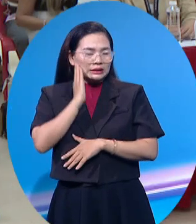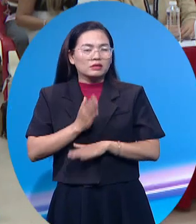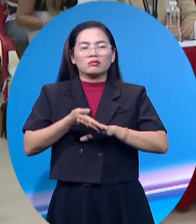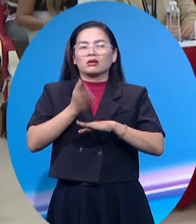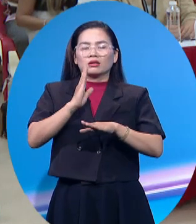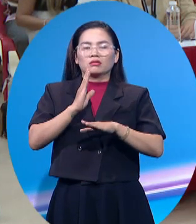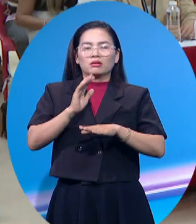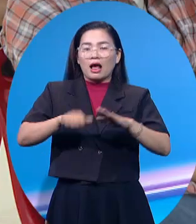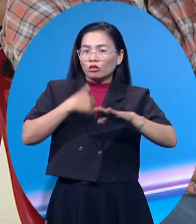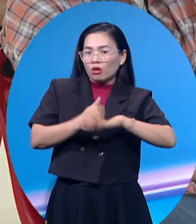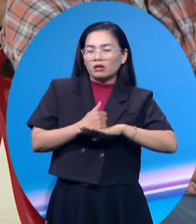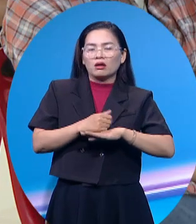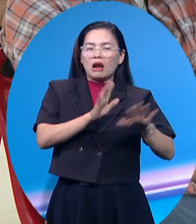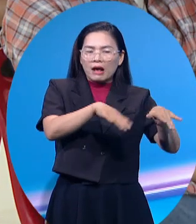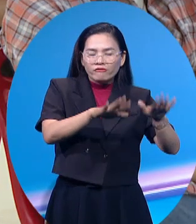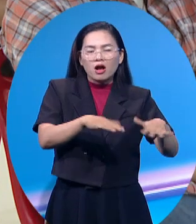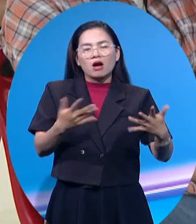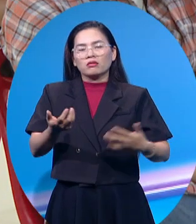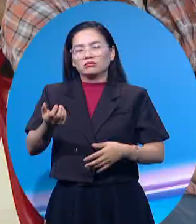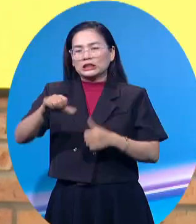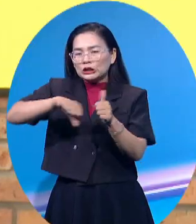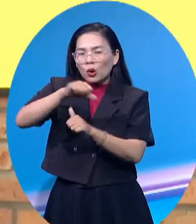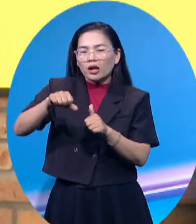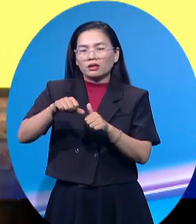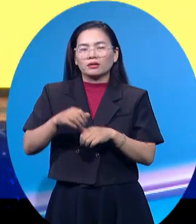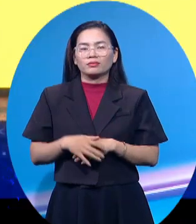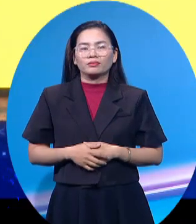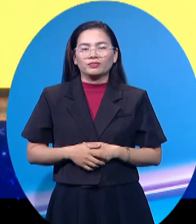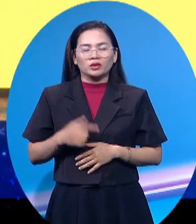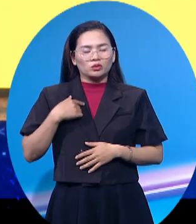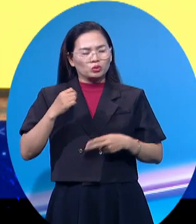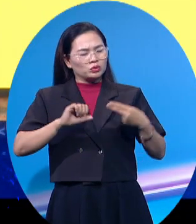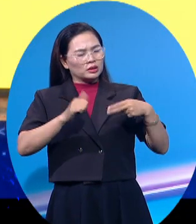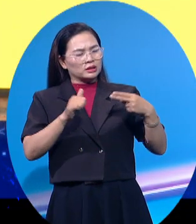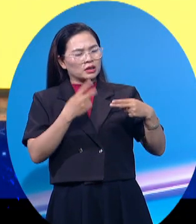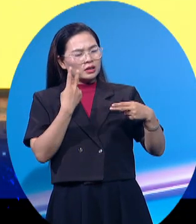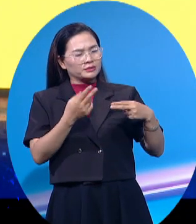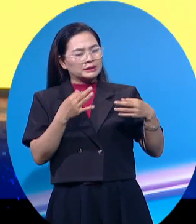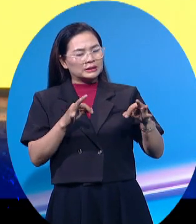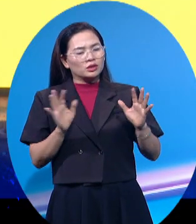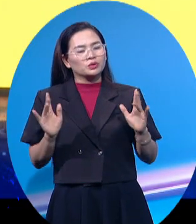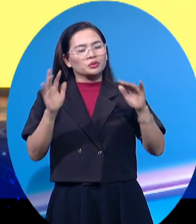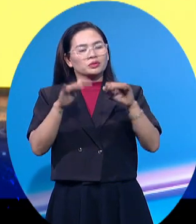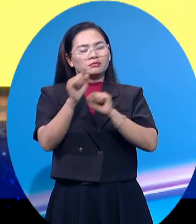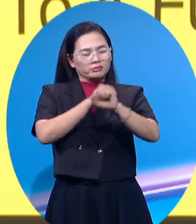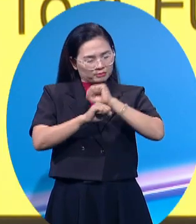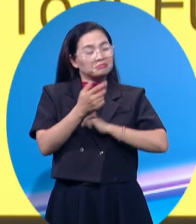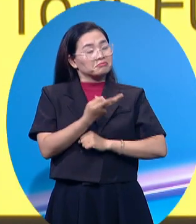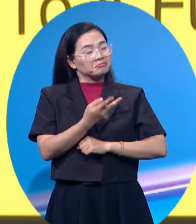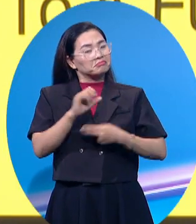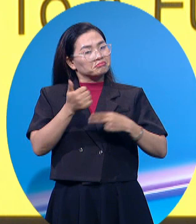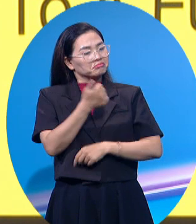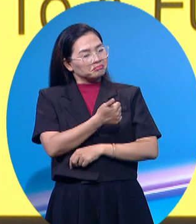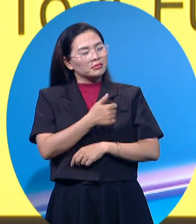toàn, không chỉ trong sản xuất mà còn trong sinh hoạt hàng ngày. Thì tôi đánh giá cao cái việc tổ chức những cái hoạt động này. Ban